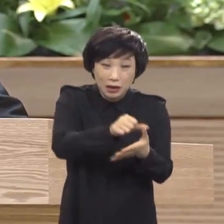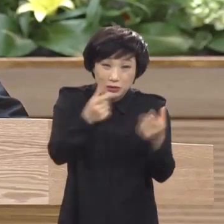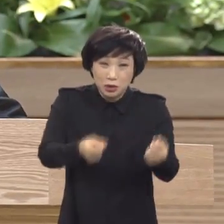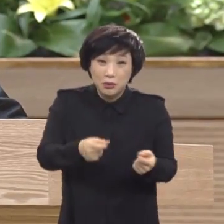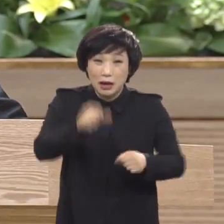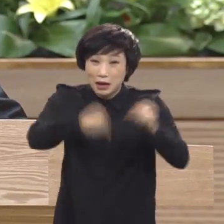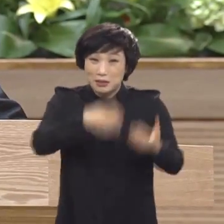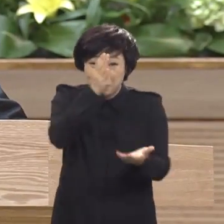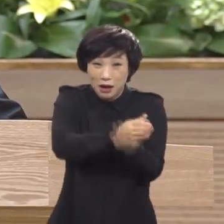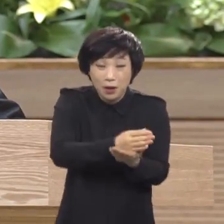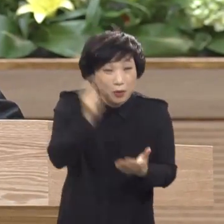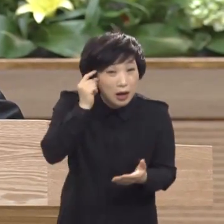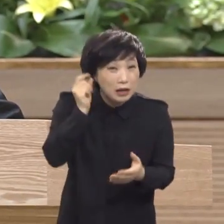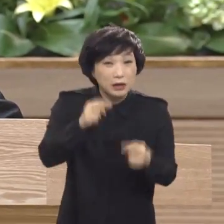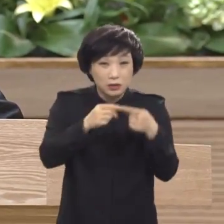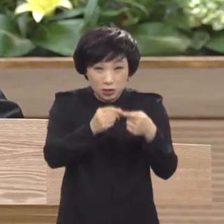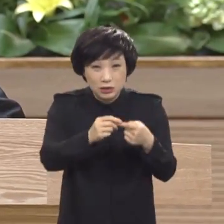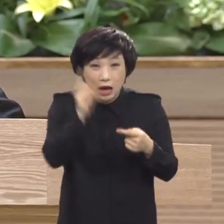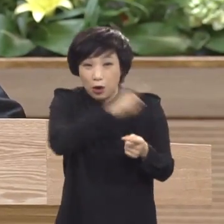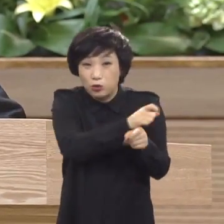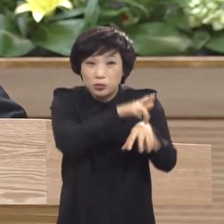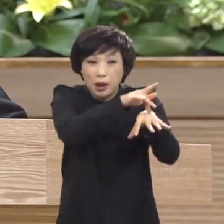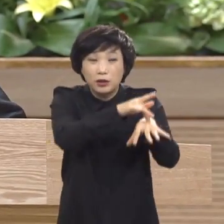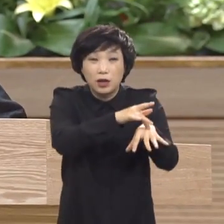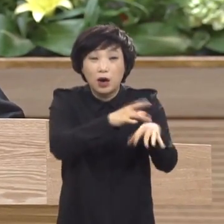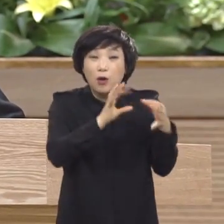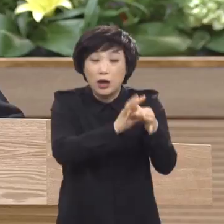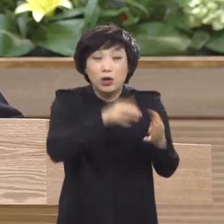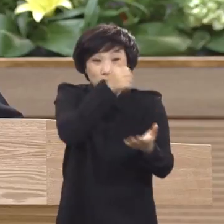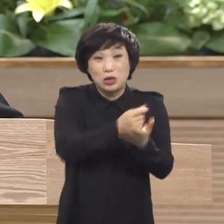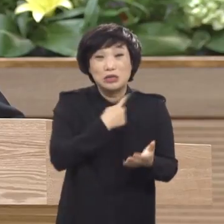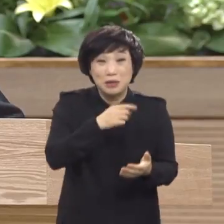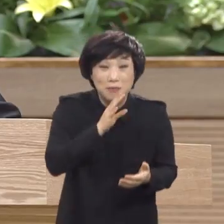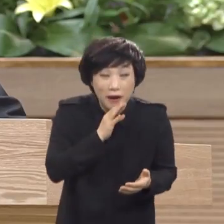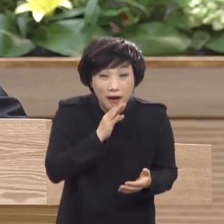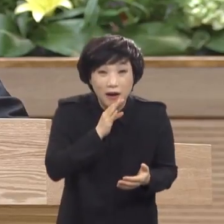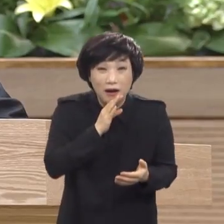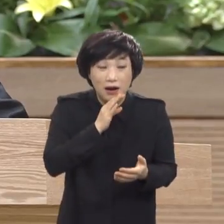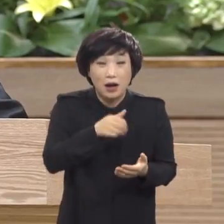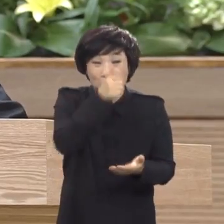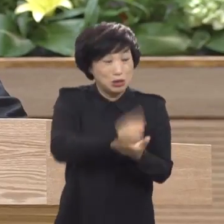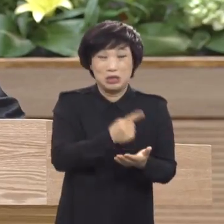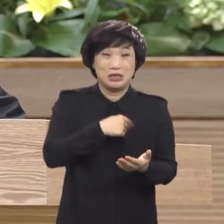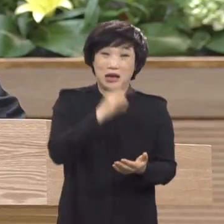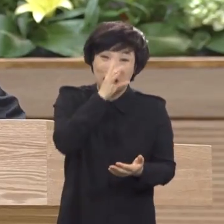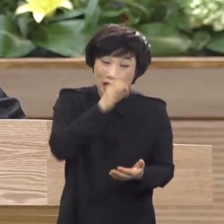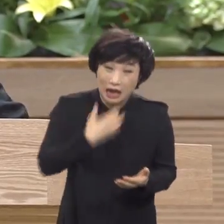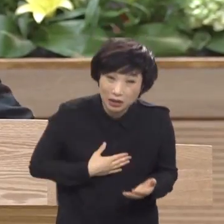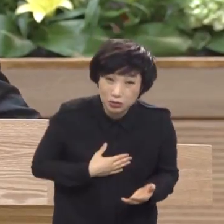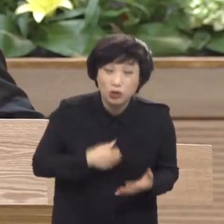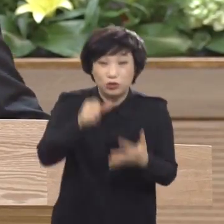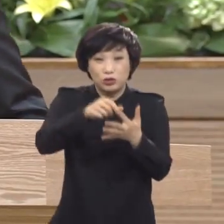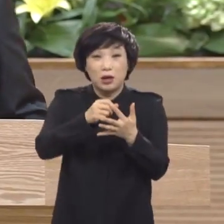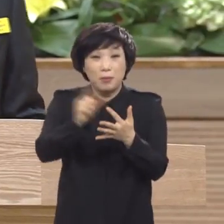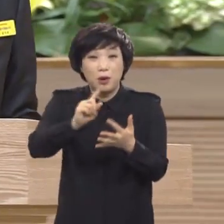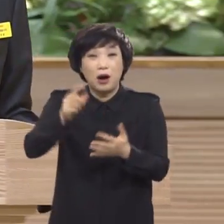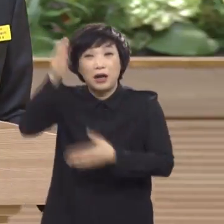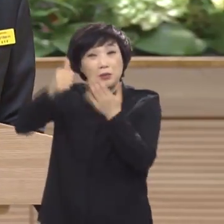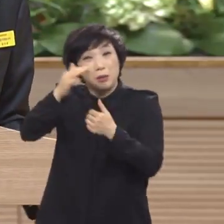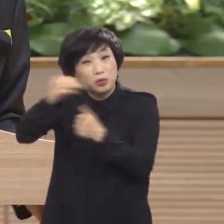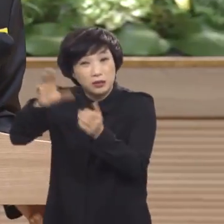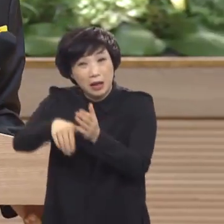첫째는 악한 자에 속하여 죄를 짓지 말고, 둘째는 하나님이 부르거든 바로 고백하고